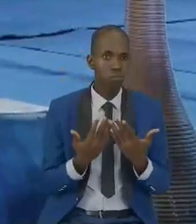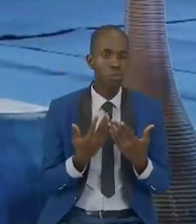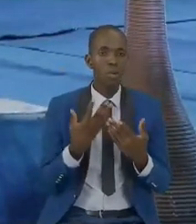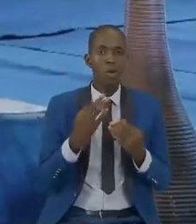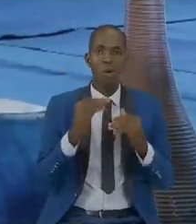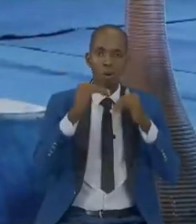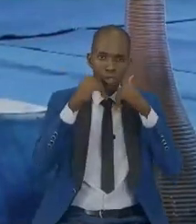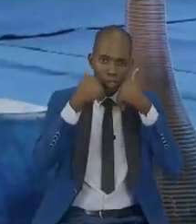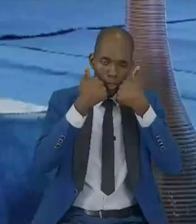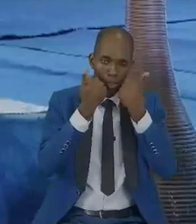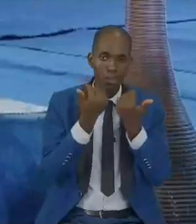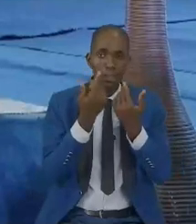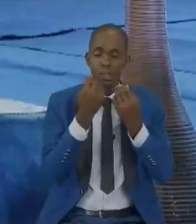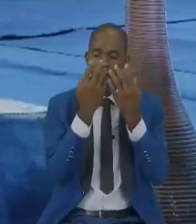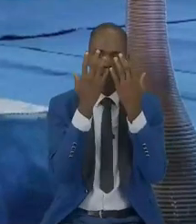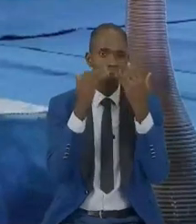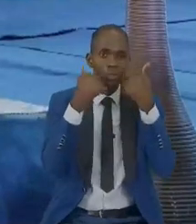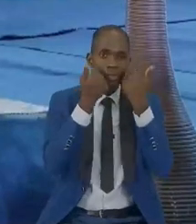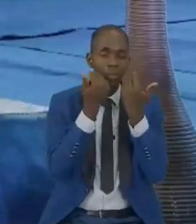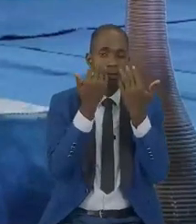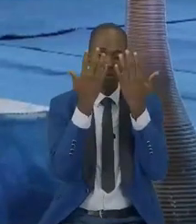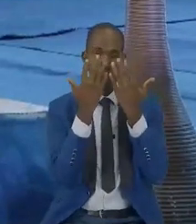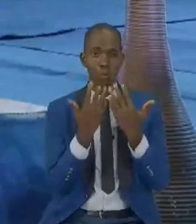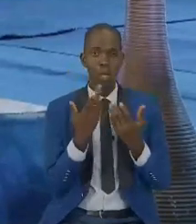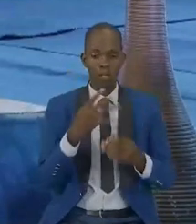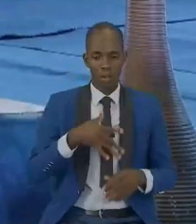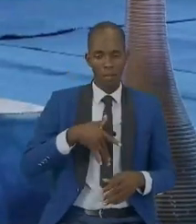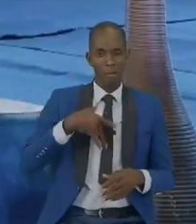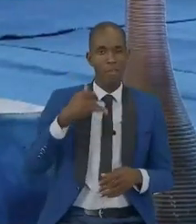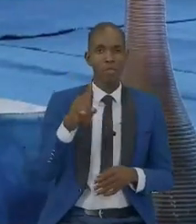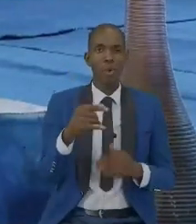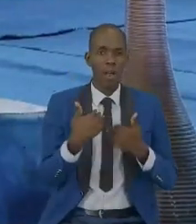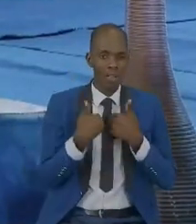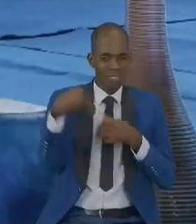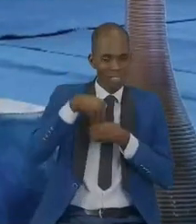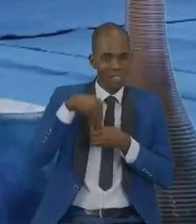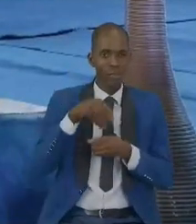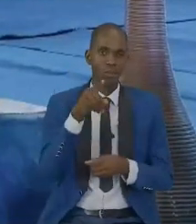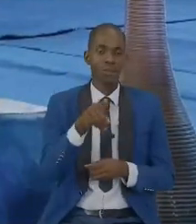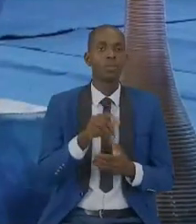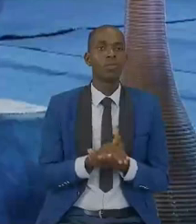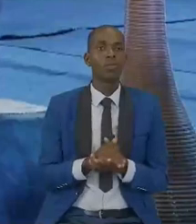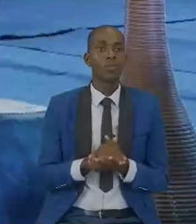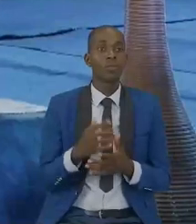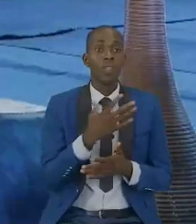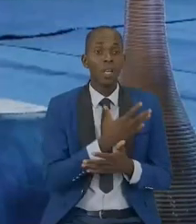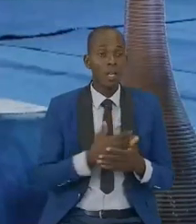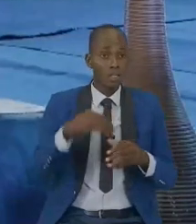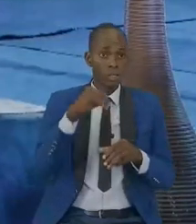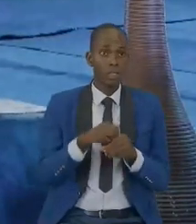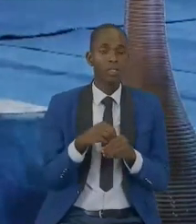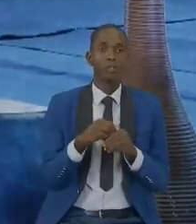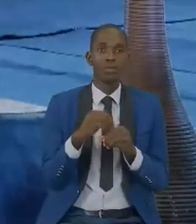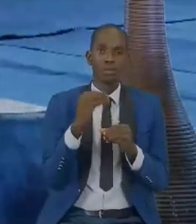passion de tristesse, d'opprobre, du chagrin que vous éprouvez en